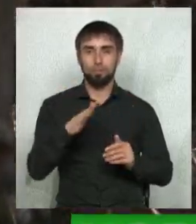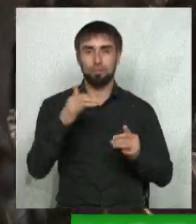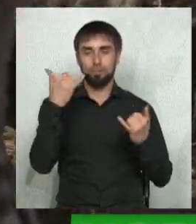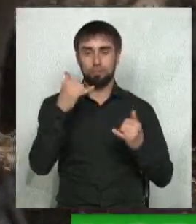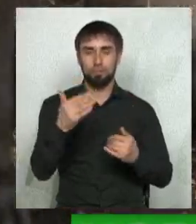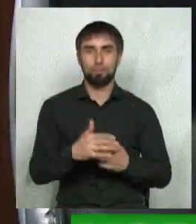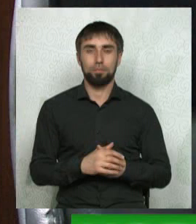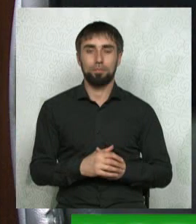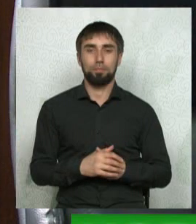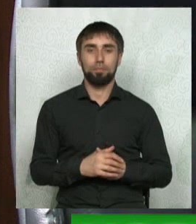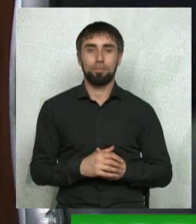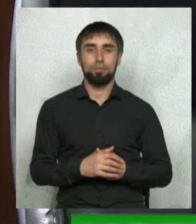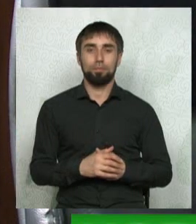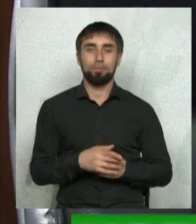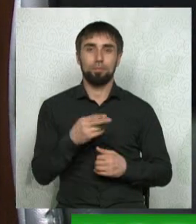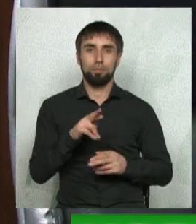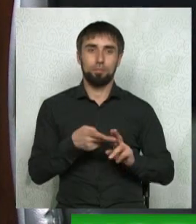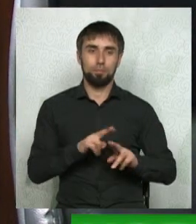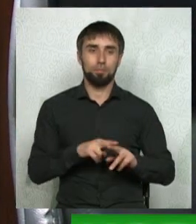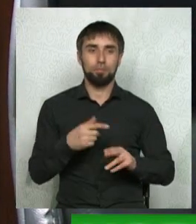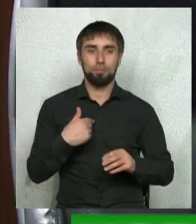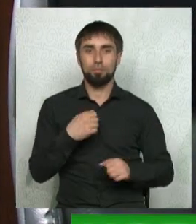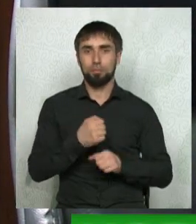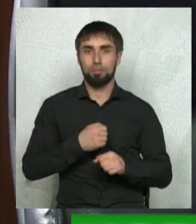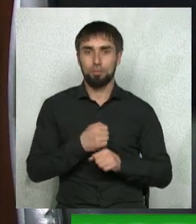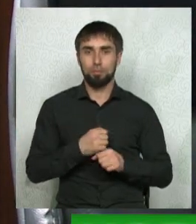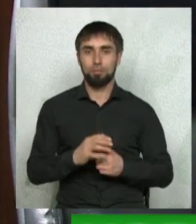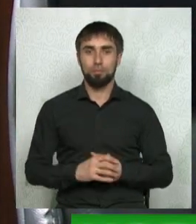крупного рогатого скота. Для этого нами разработан